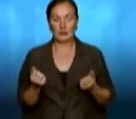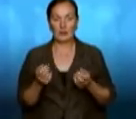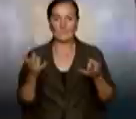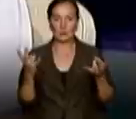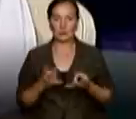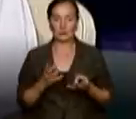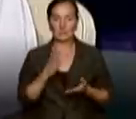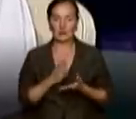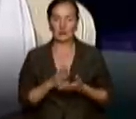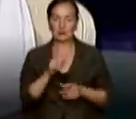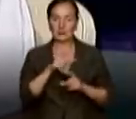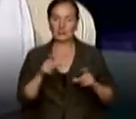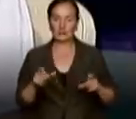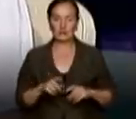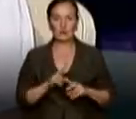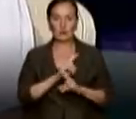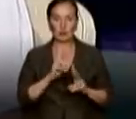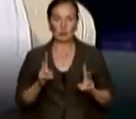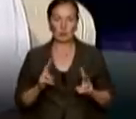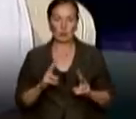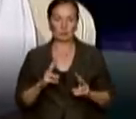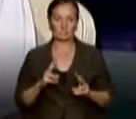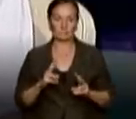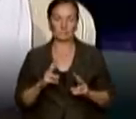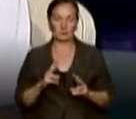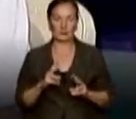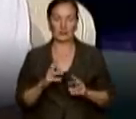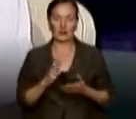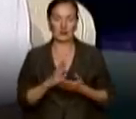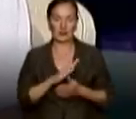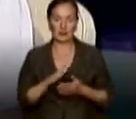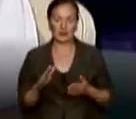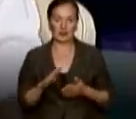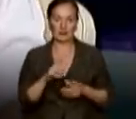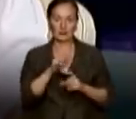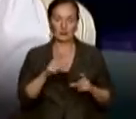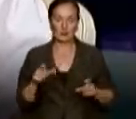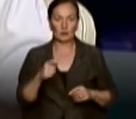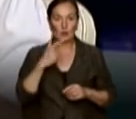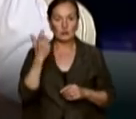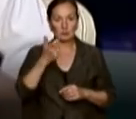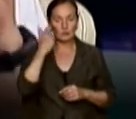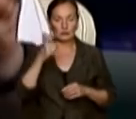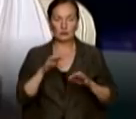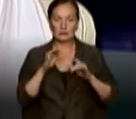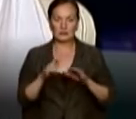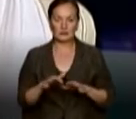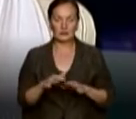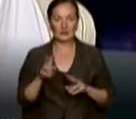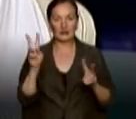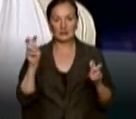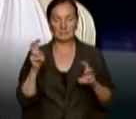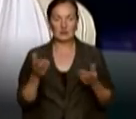є ті, хто, на жаль, в туризмі, які не є суб'єктами господарської діяльності, які там реєструють, називаються певними якимись